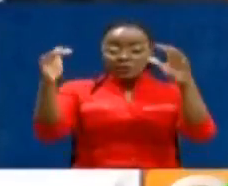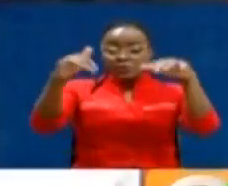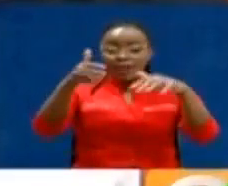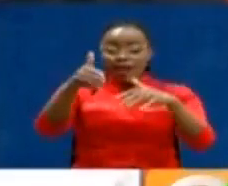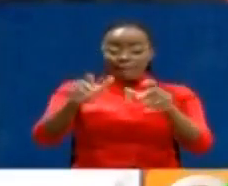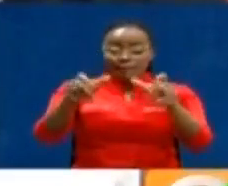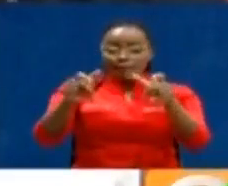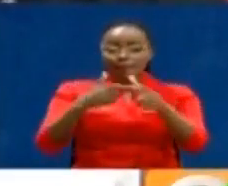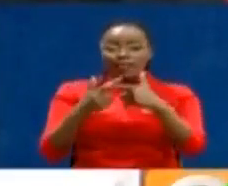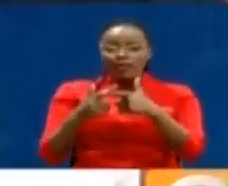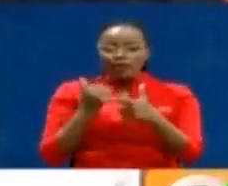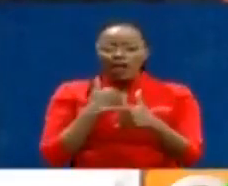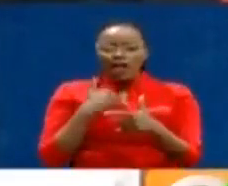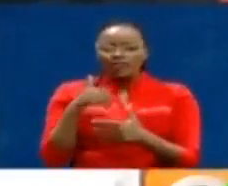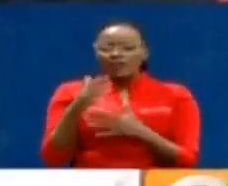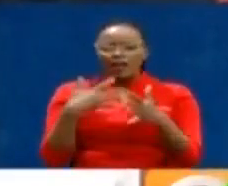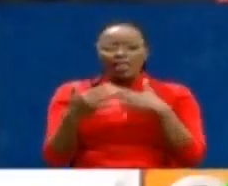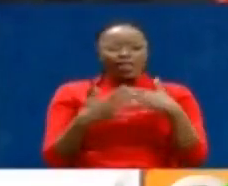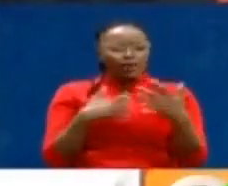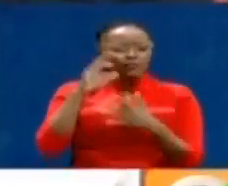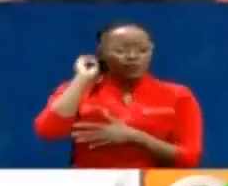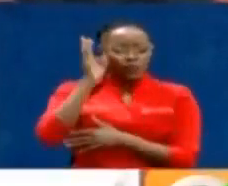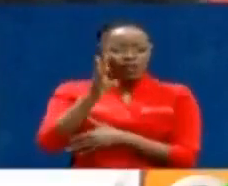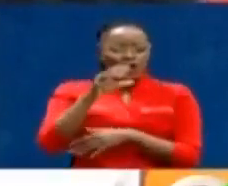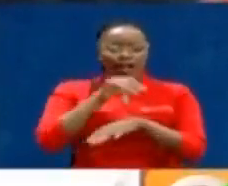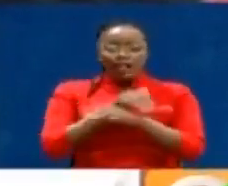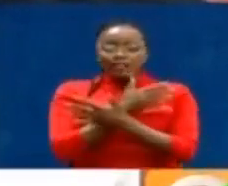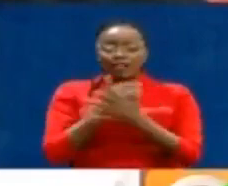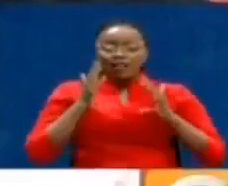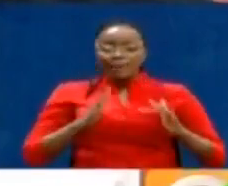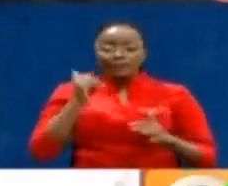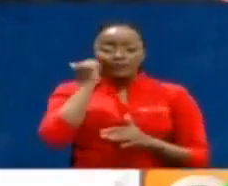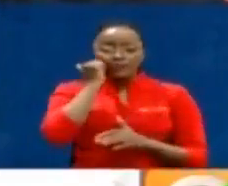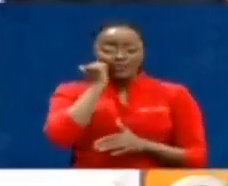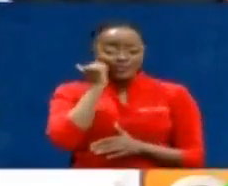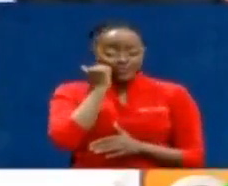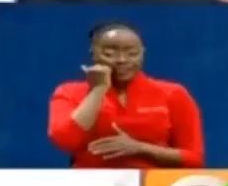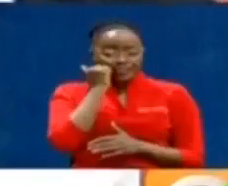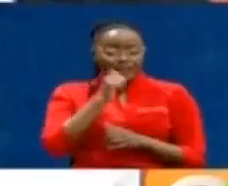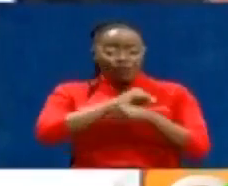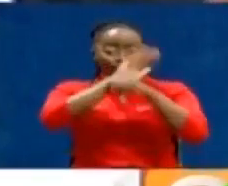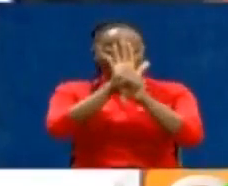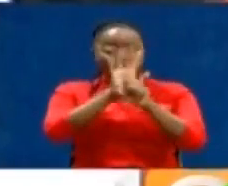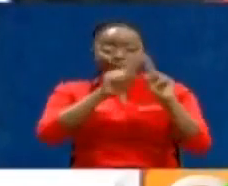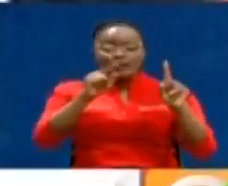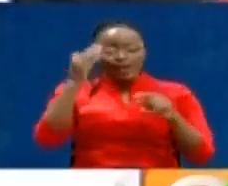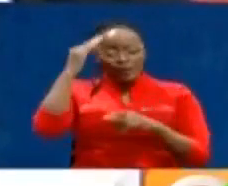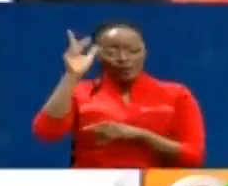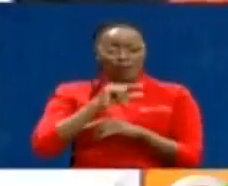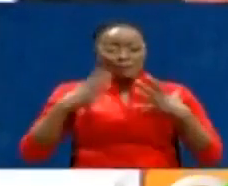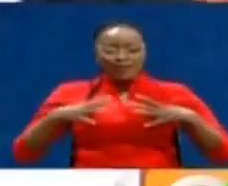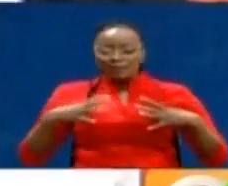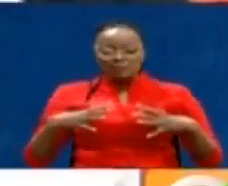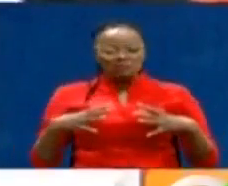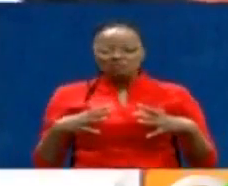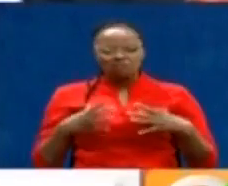leo litabaki magofu, litabaki wazi, hatutapata kisa hata kimoja kuingia hapa. Lakini sote tunajua binadamu si